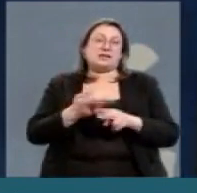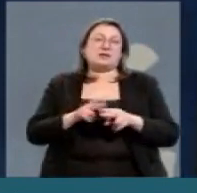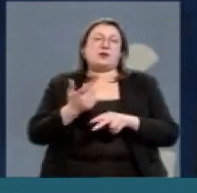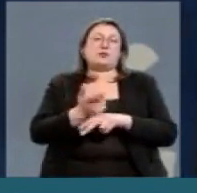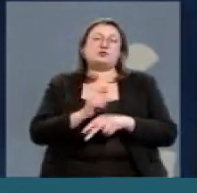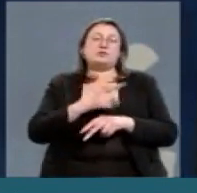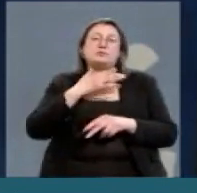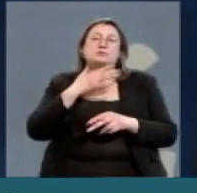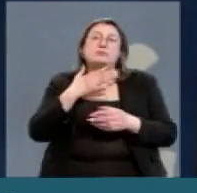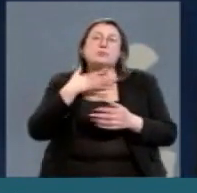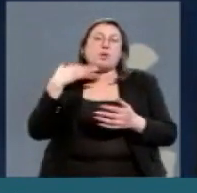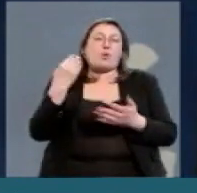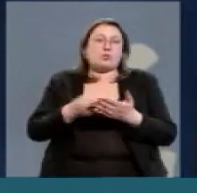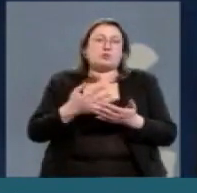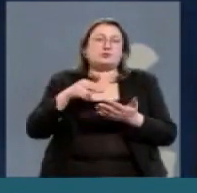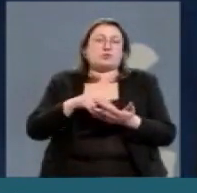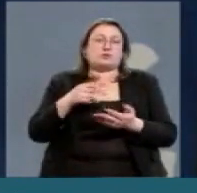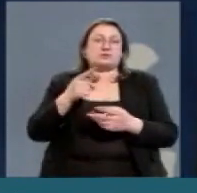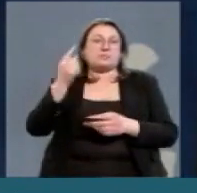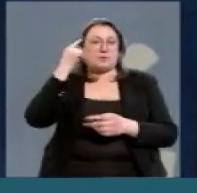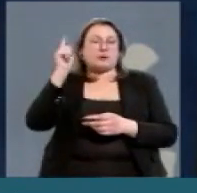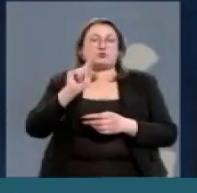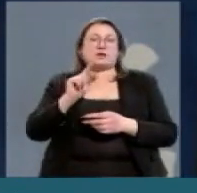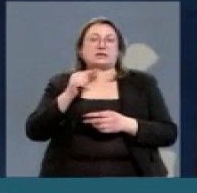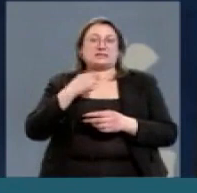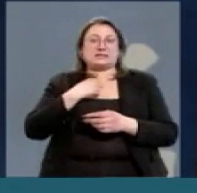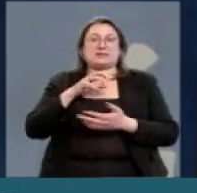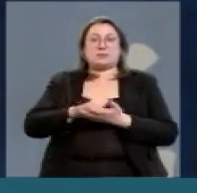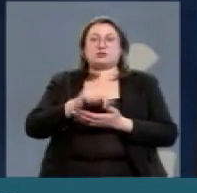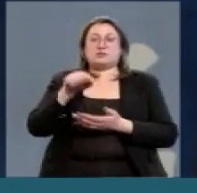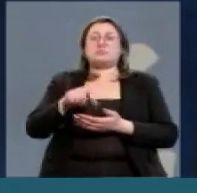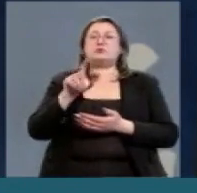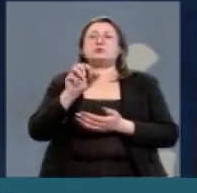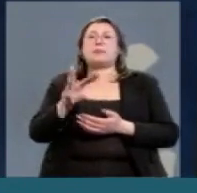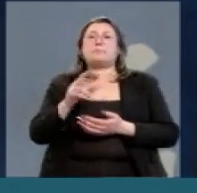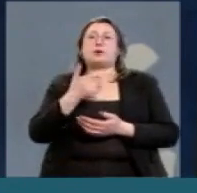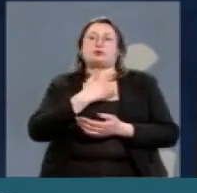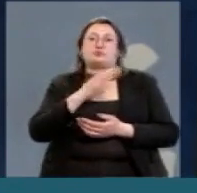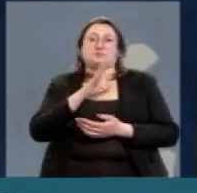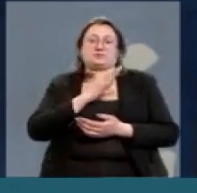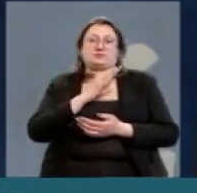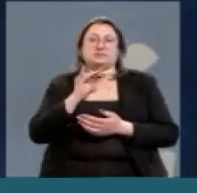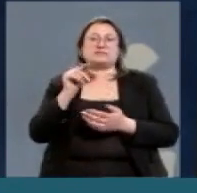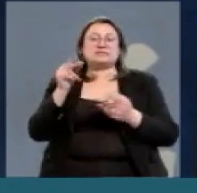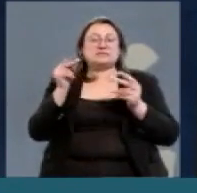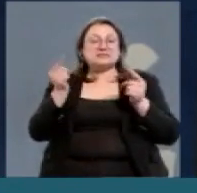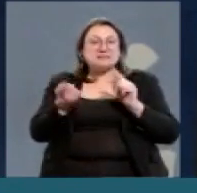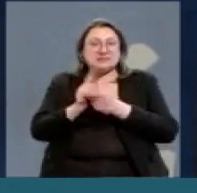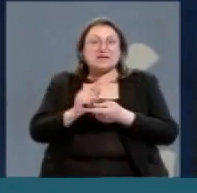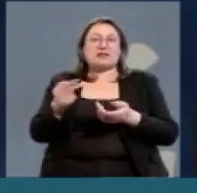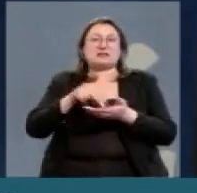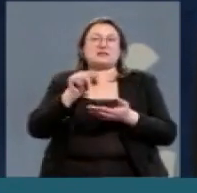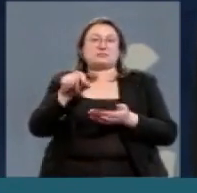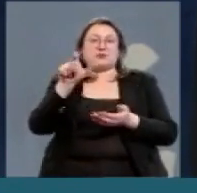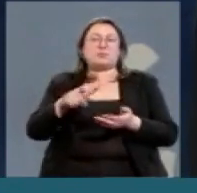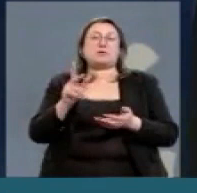очень многого стоит, и ты понимаешь, что ты занимаешься тем, кем ты хотел быть. И стал тем человеком, к